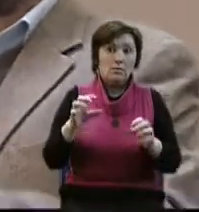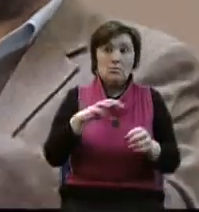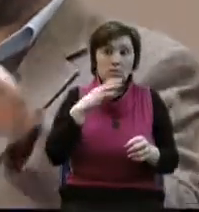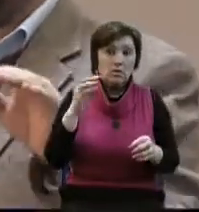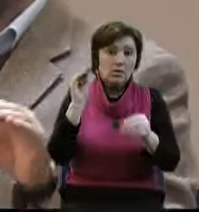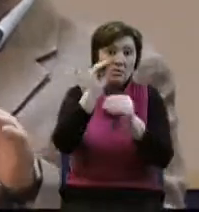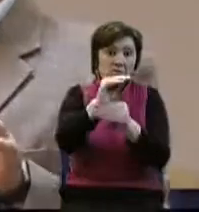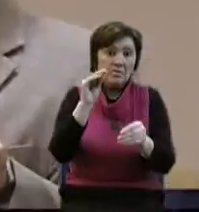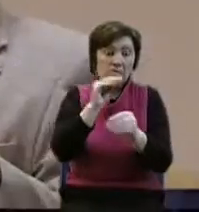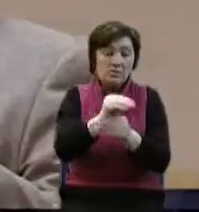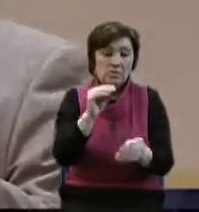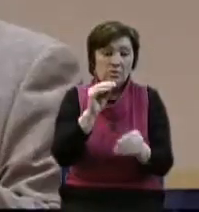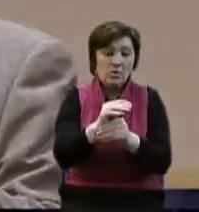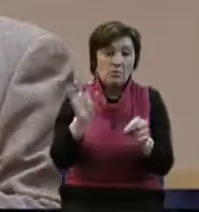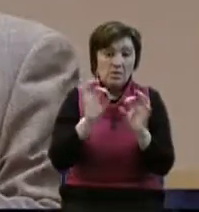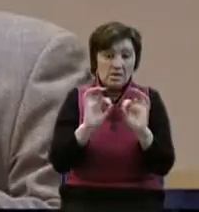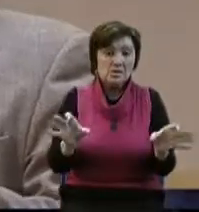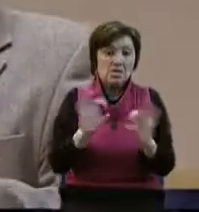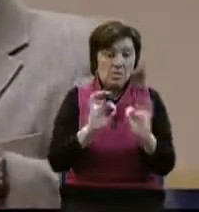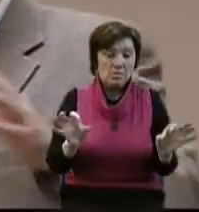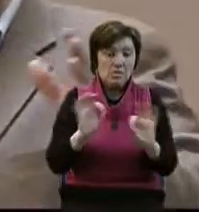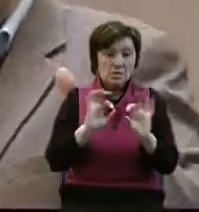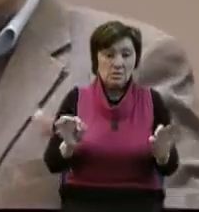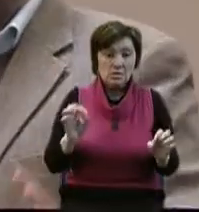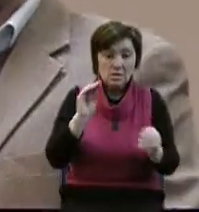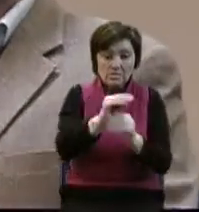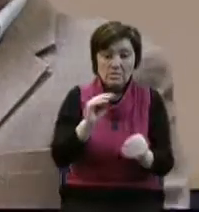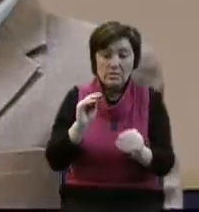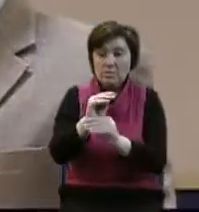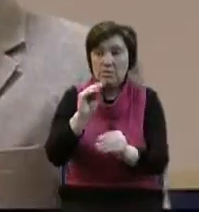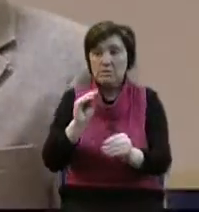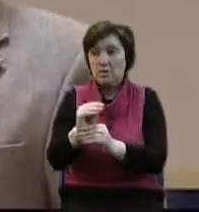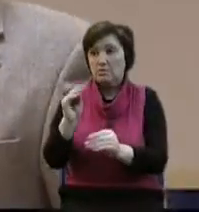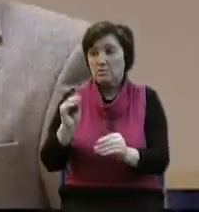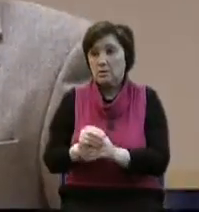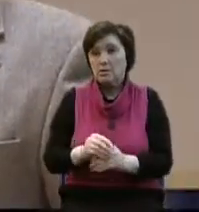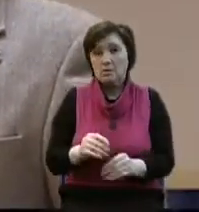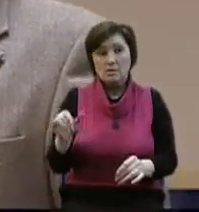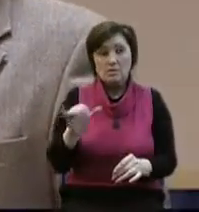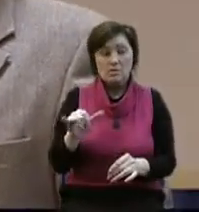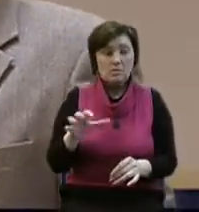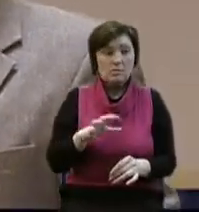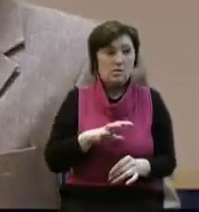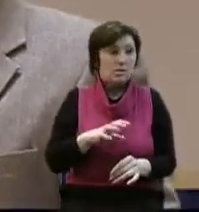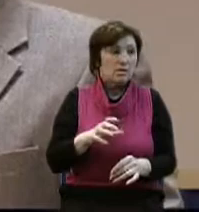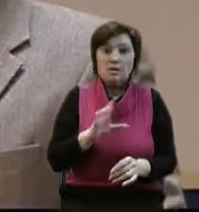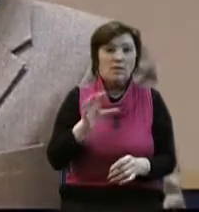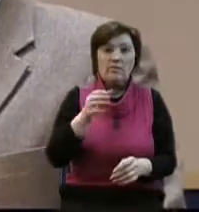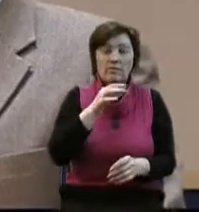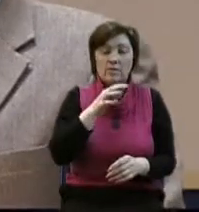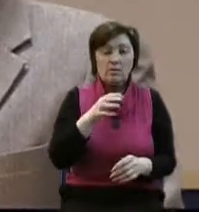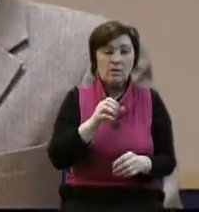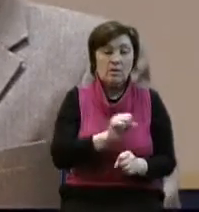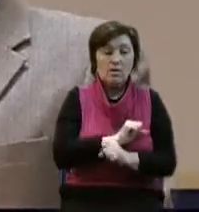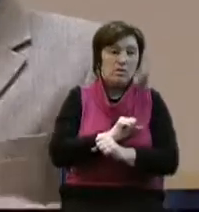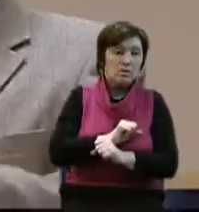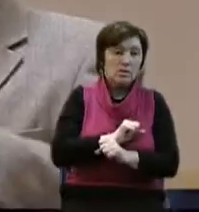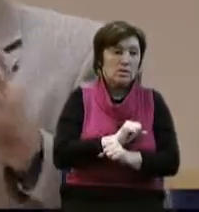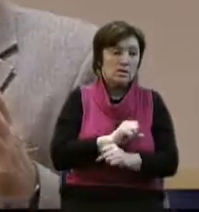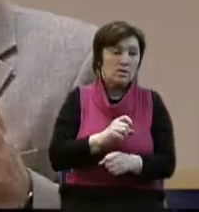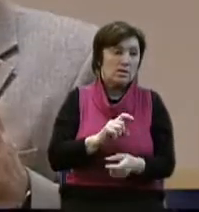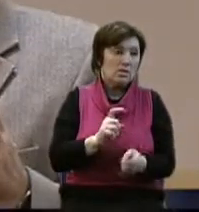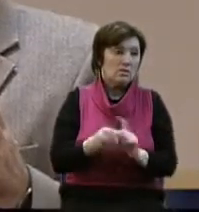и толкования этого дня, они привели к тому, что, в общем-то, суббота стала не временем покоя, отдыха, а